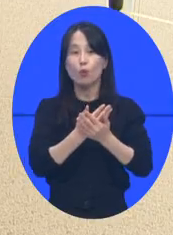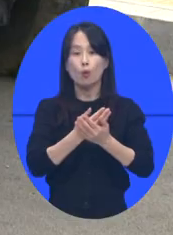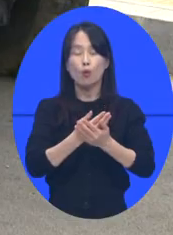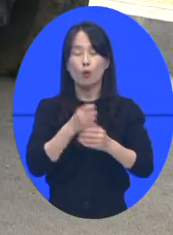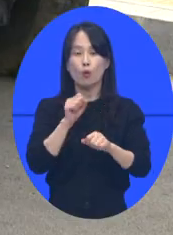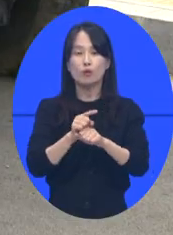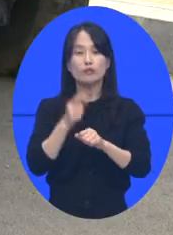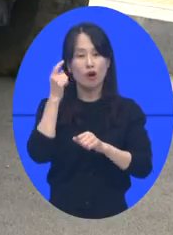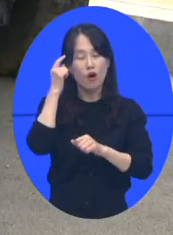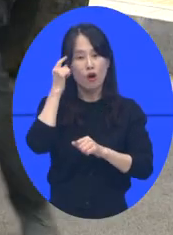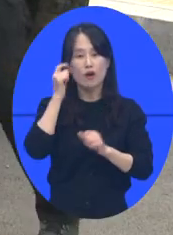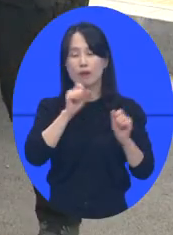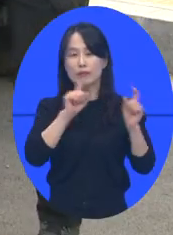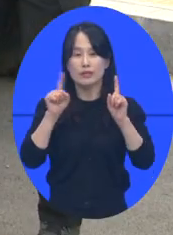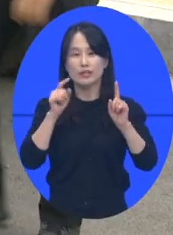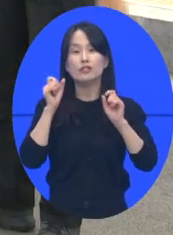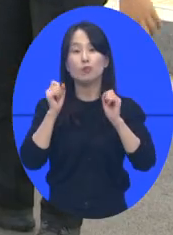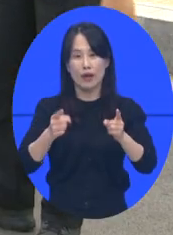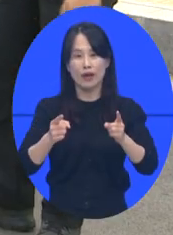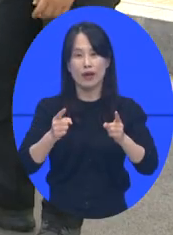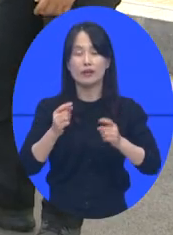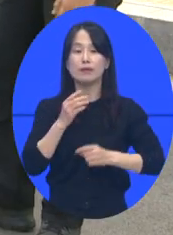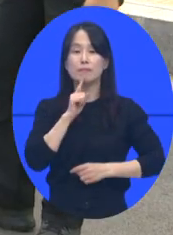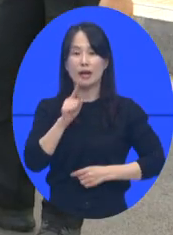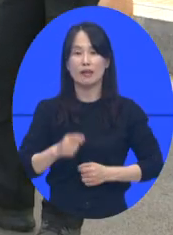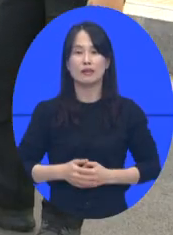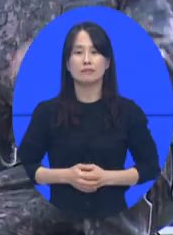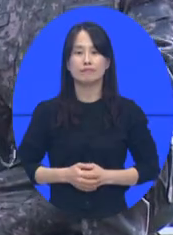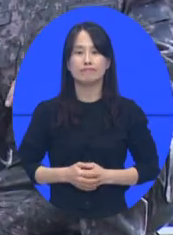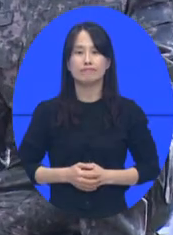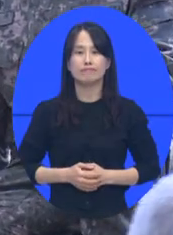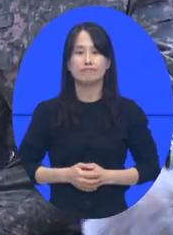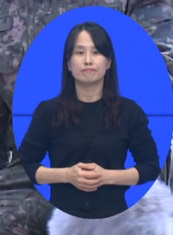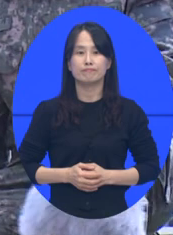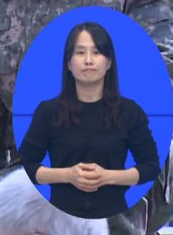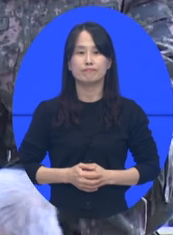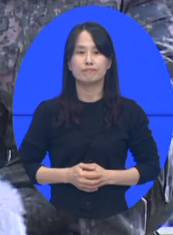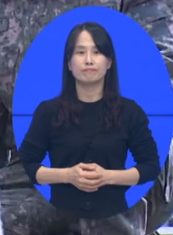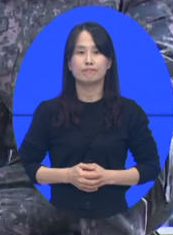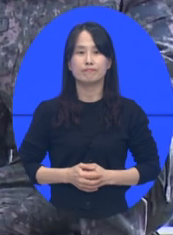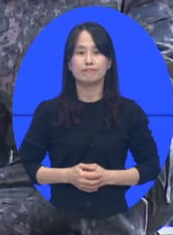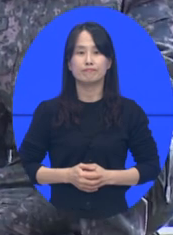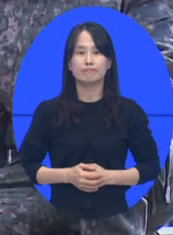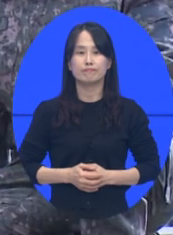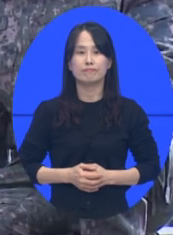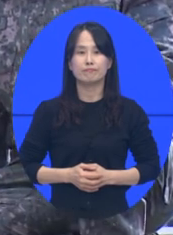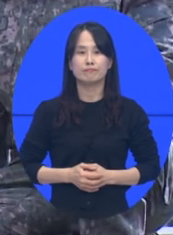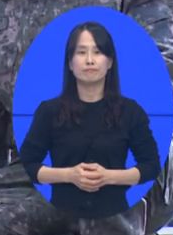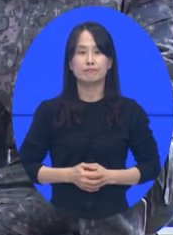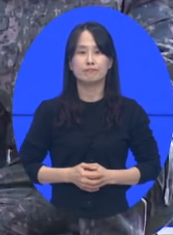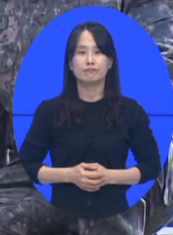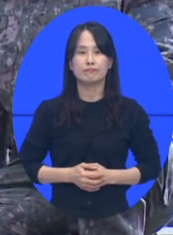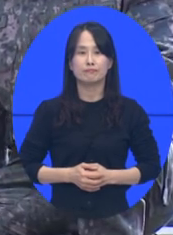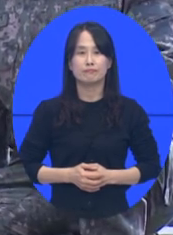안보의 중요성을 일깨우는 기회가 될 것으로 기대한다고 밝혔습니다 경기주 t 서영입니다